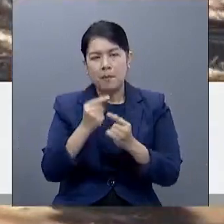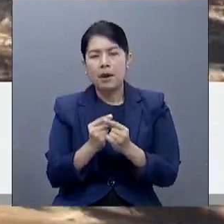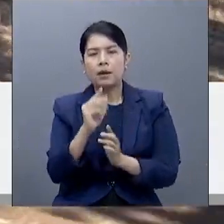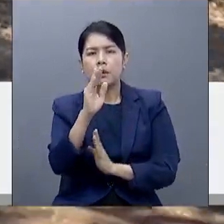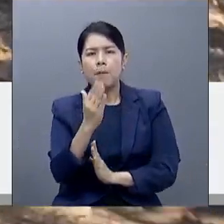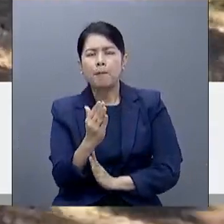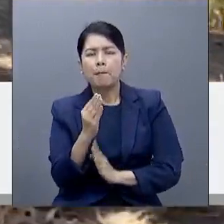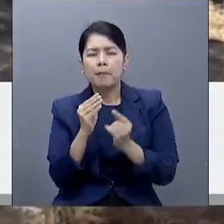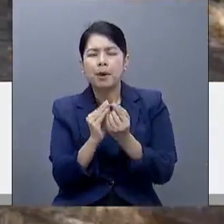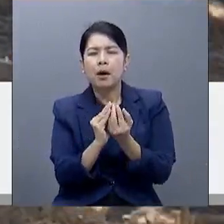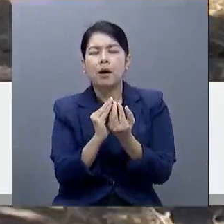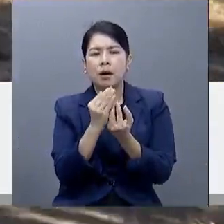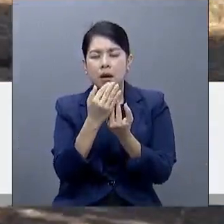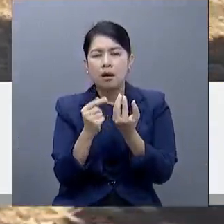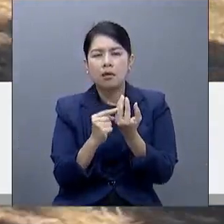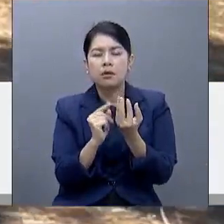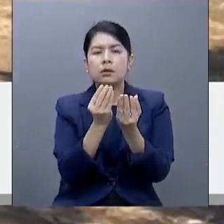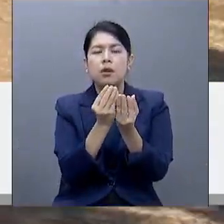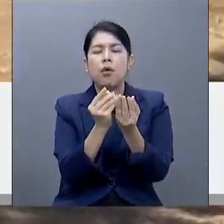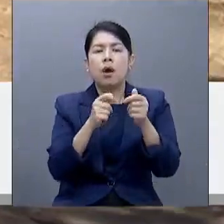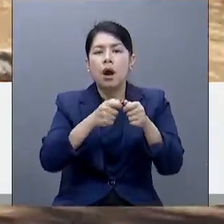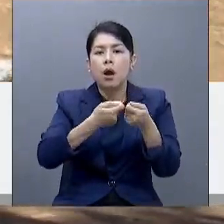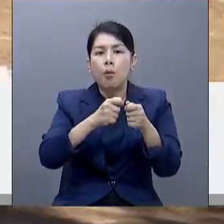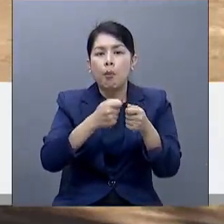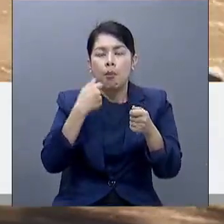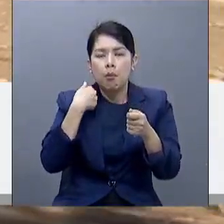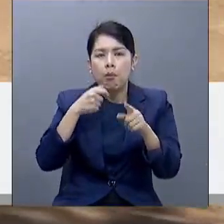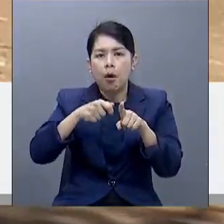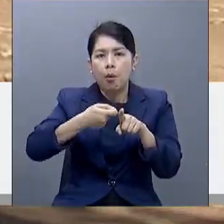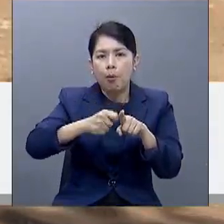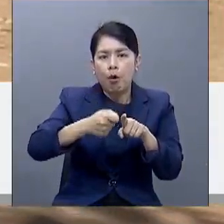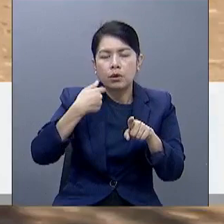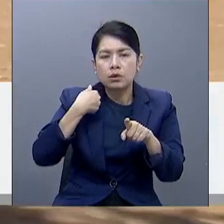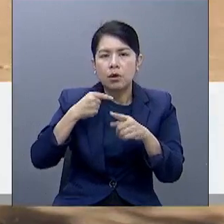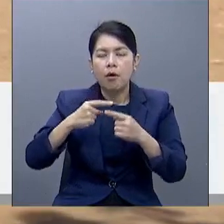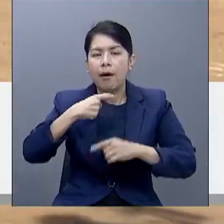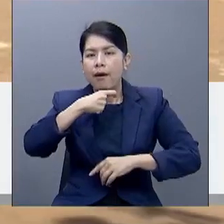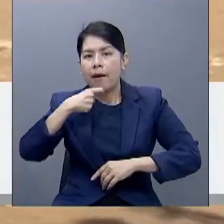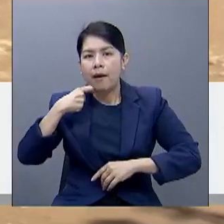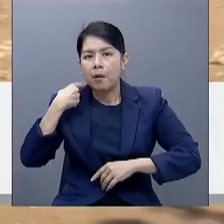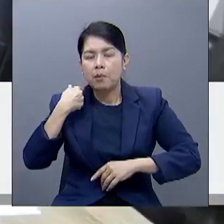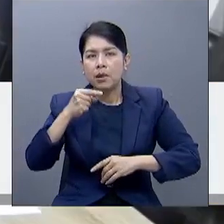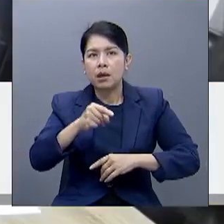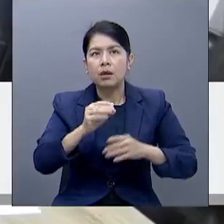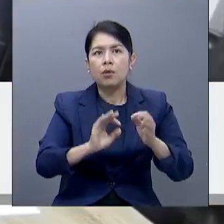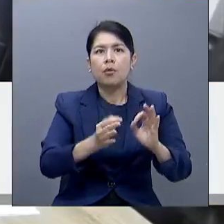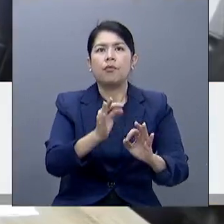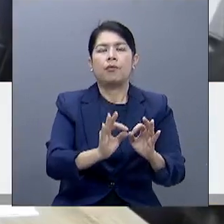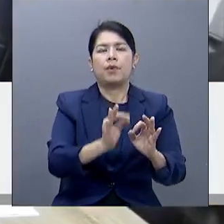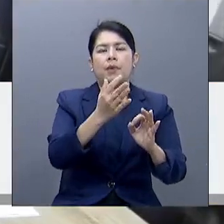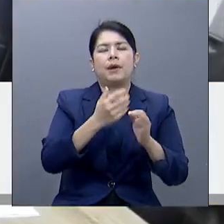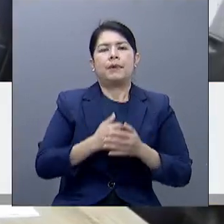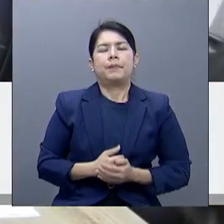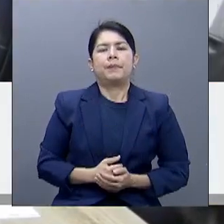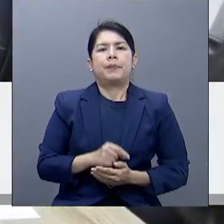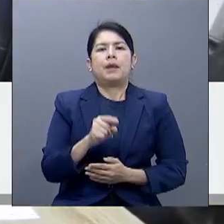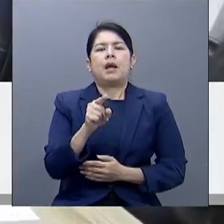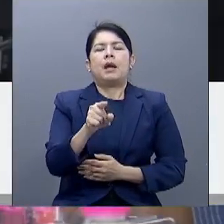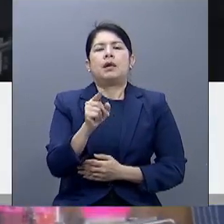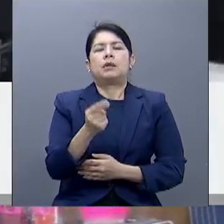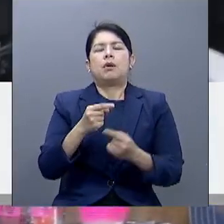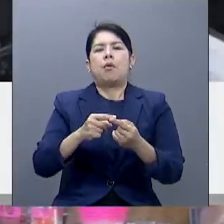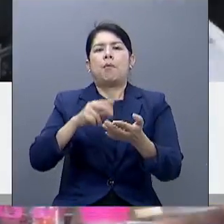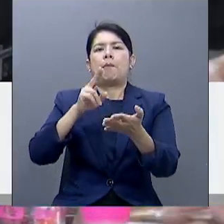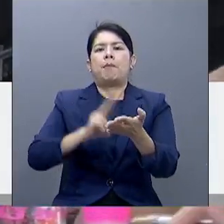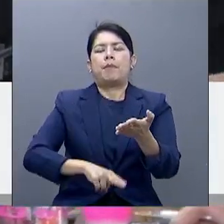ให้เกิดไฟไหม้ครับโดยหลังจากเจ้าหน้าที่เข้าควบคุมไฟจนสงบก็เลยได้ทำการบันทึกปรับเจ้าของจุดโม่